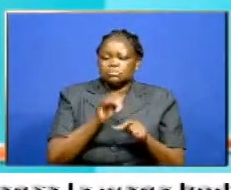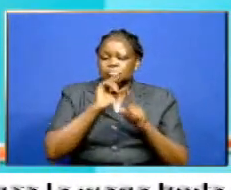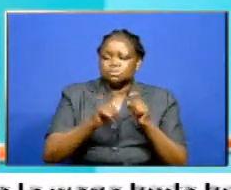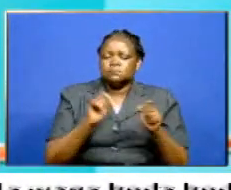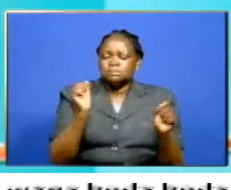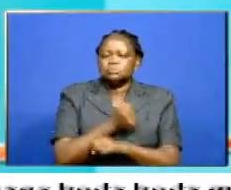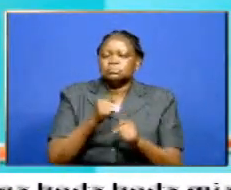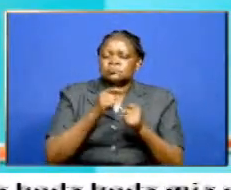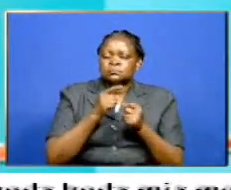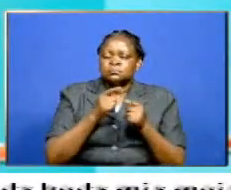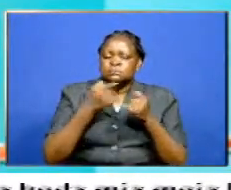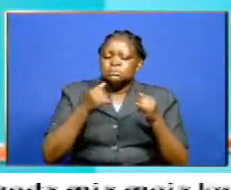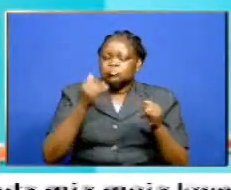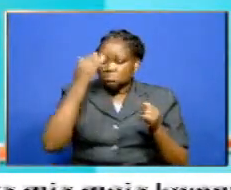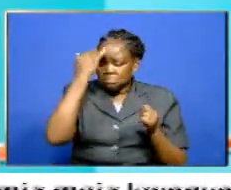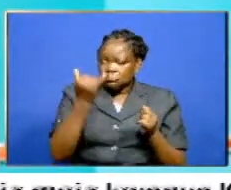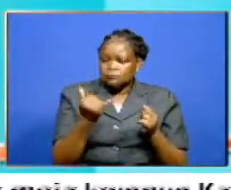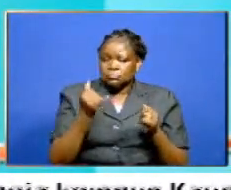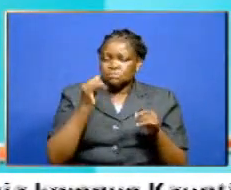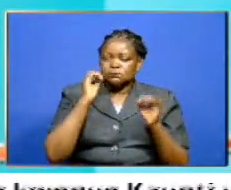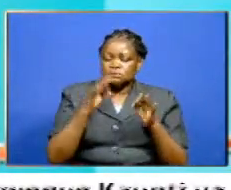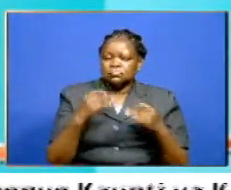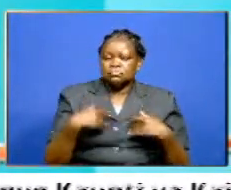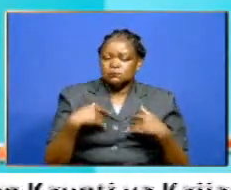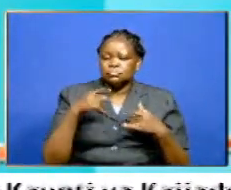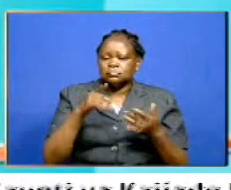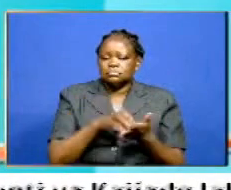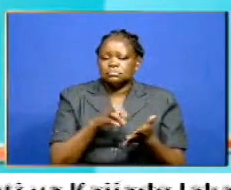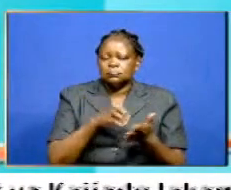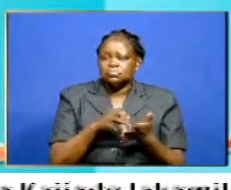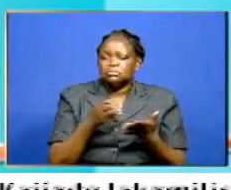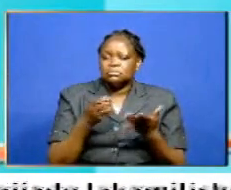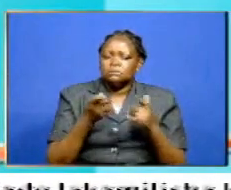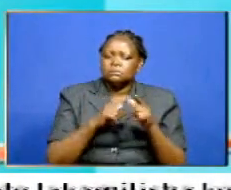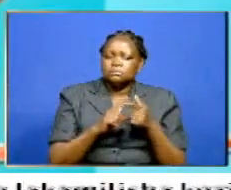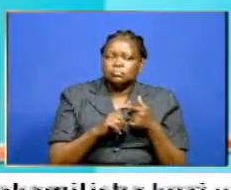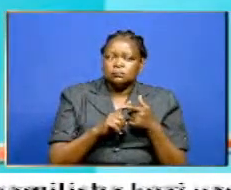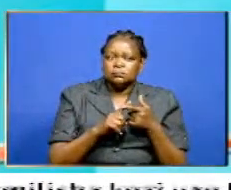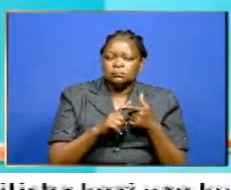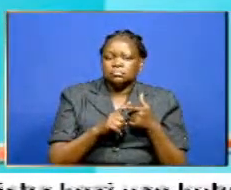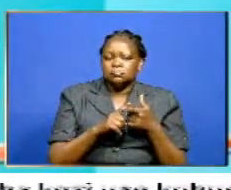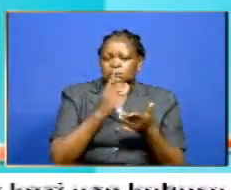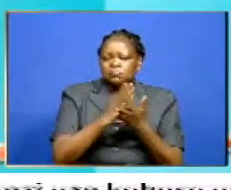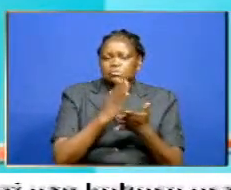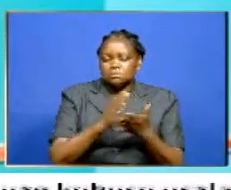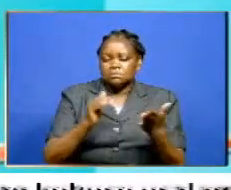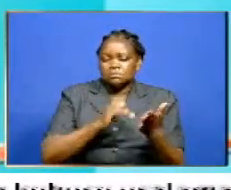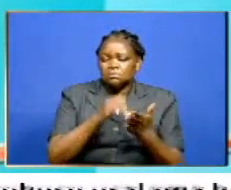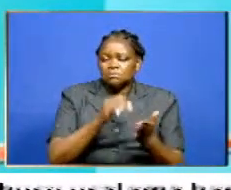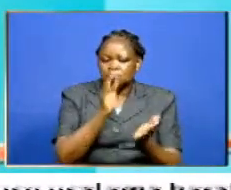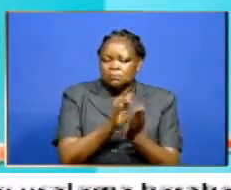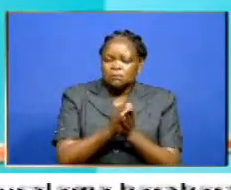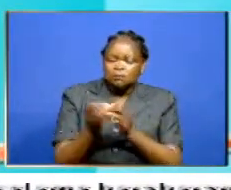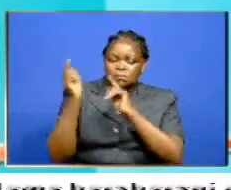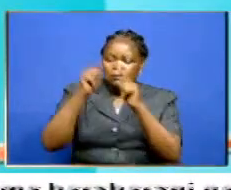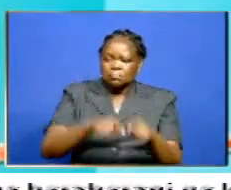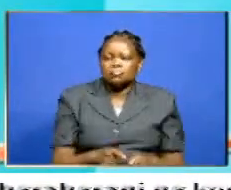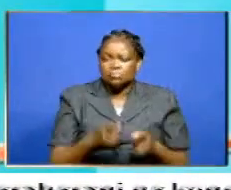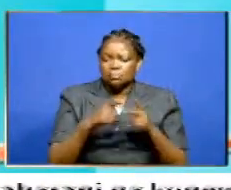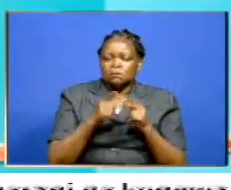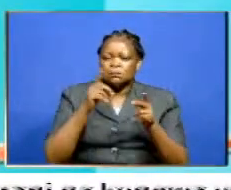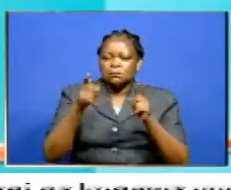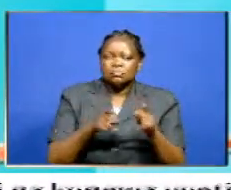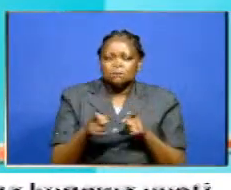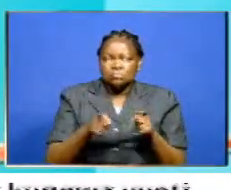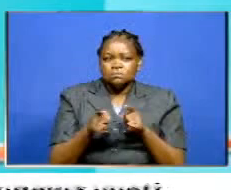mwenzangu anavyosema. Na tukiwa katika hali hiyo, then of course central bank itakuja ianze kuregulate uchumi